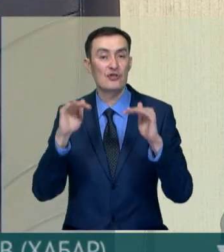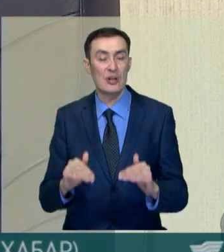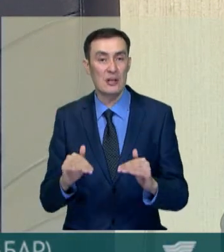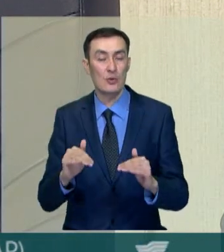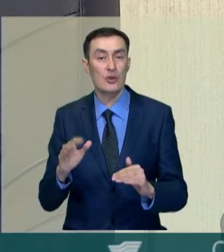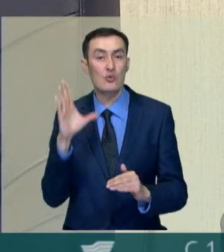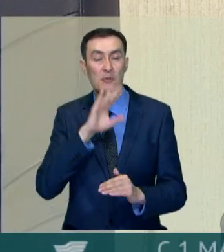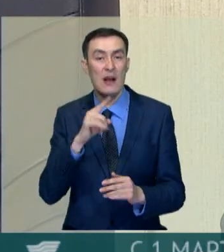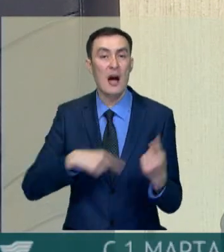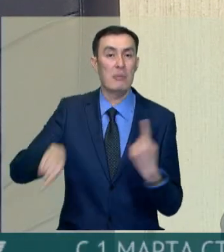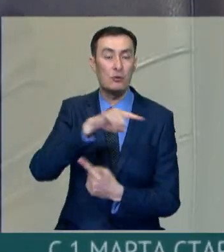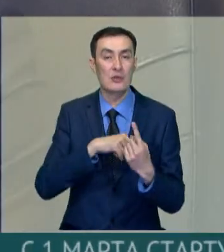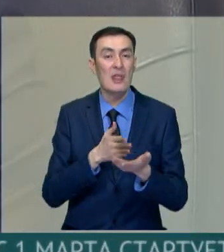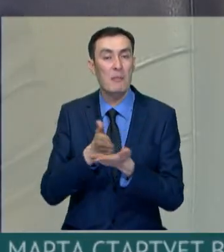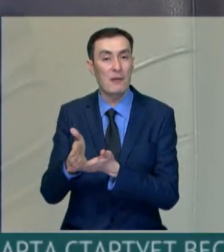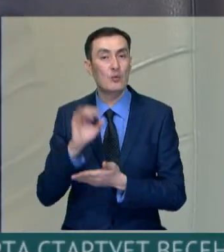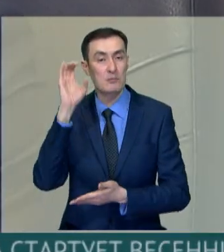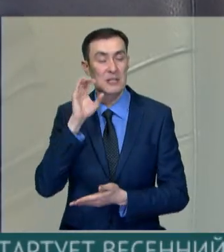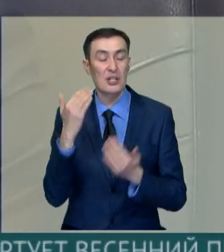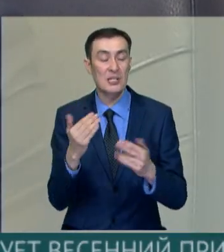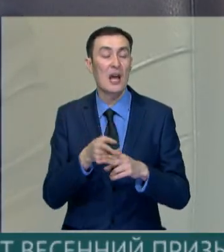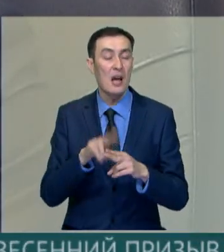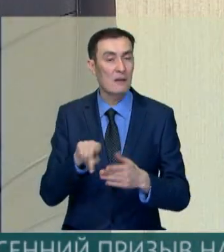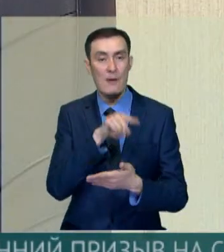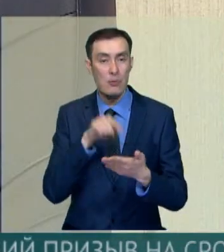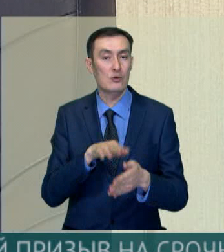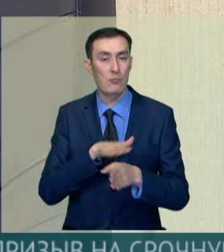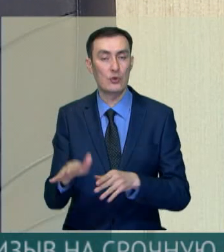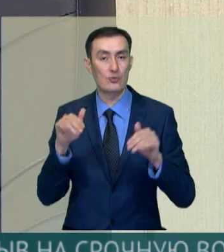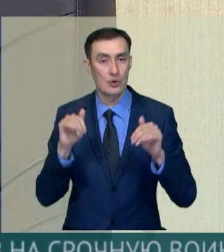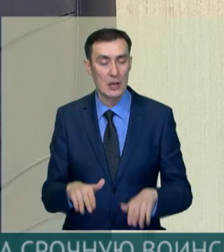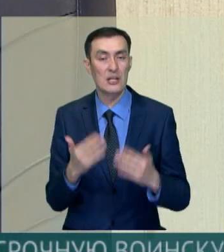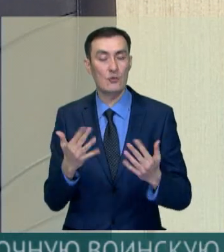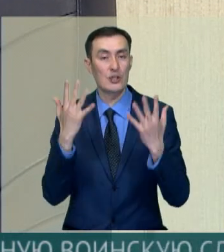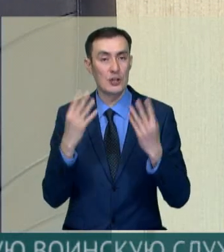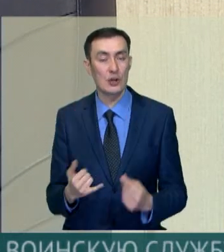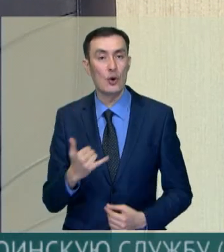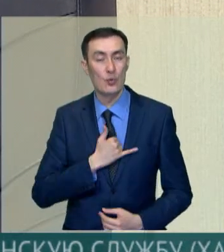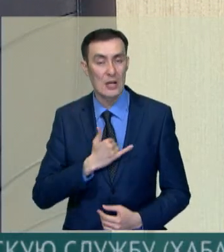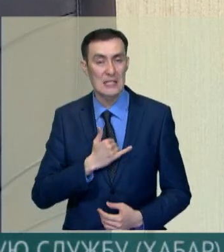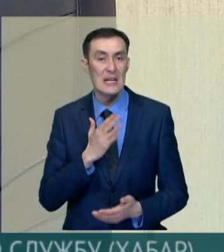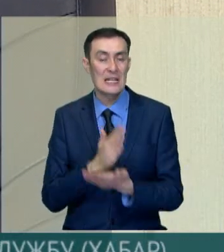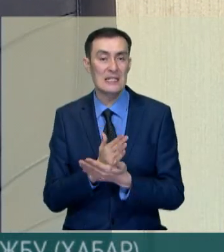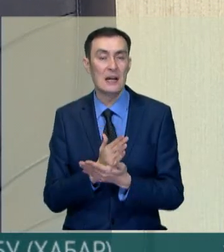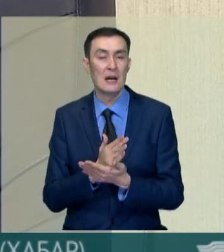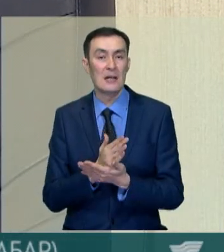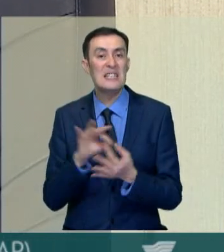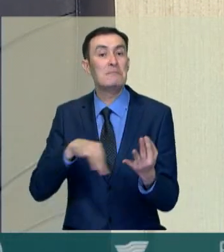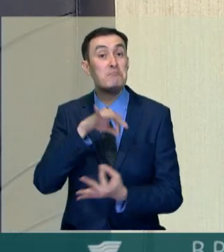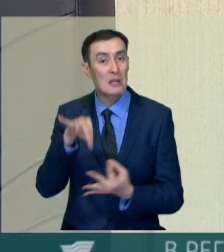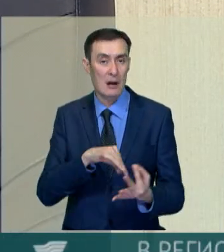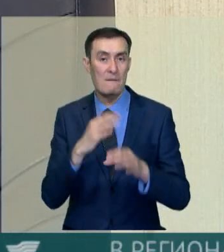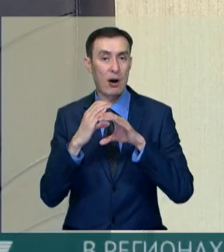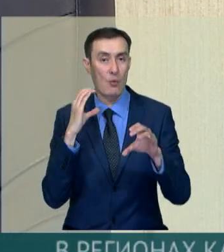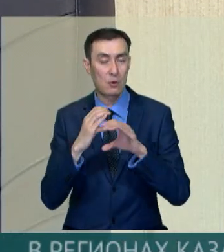вагонов в направлении Узбекистана. Данный вопрос сегодня полностью исчерпан. На сегодняшний день у нас испытывается некоторый избыток вагонов